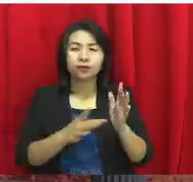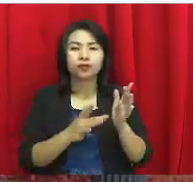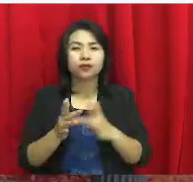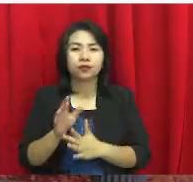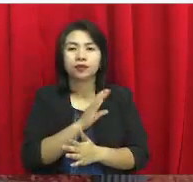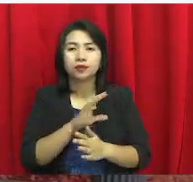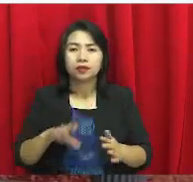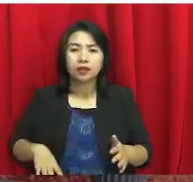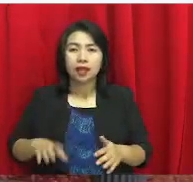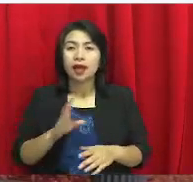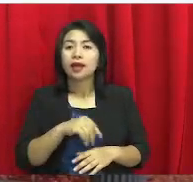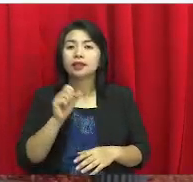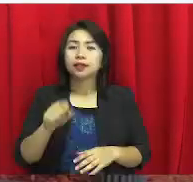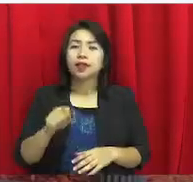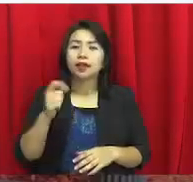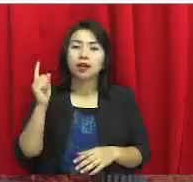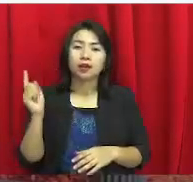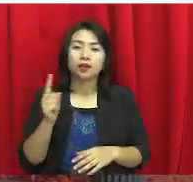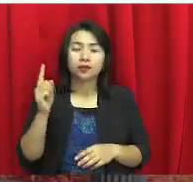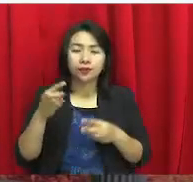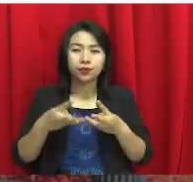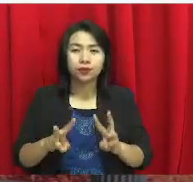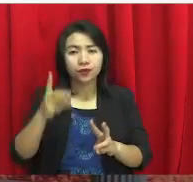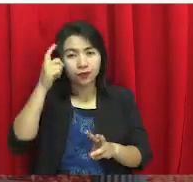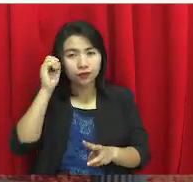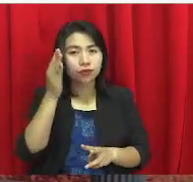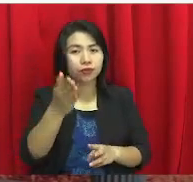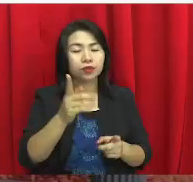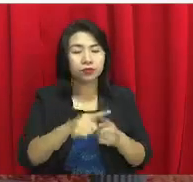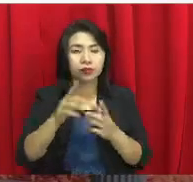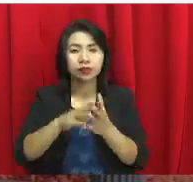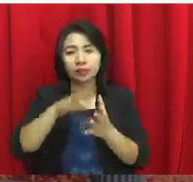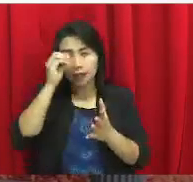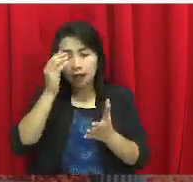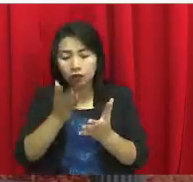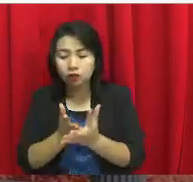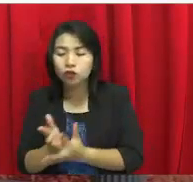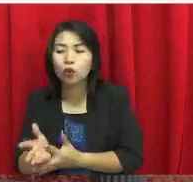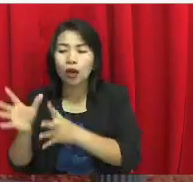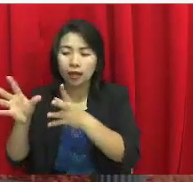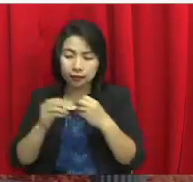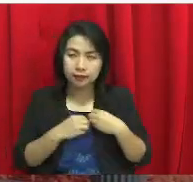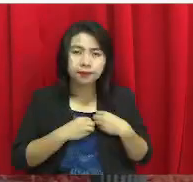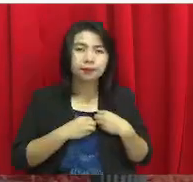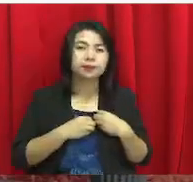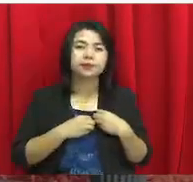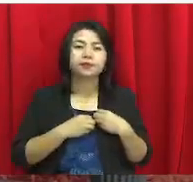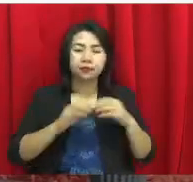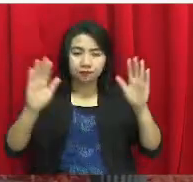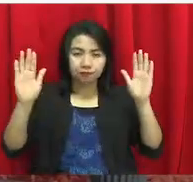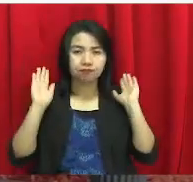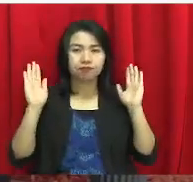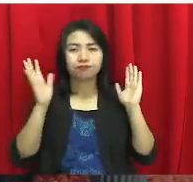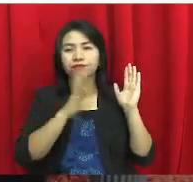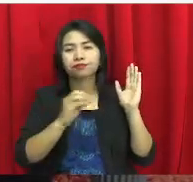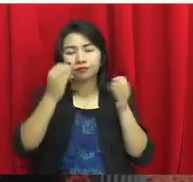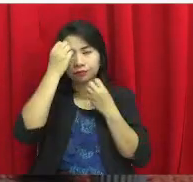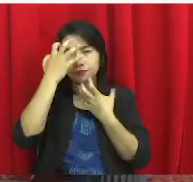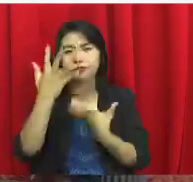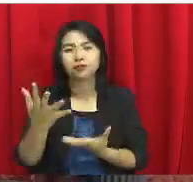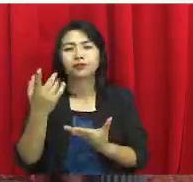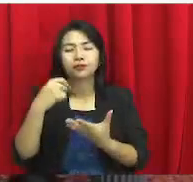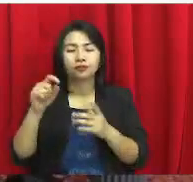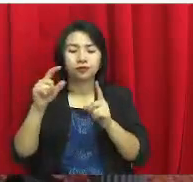way we can learn how to do that is through accepting, submitting, and obeying the Word of